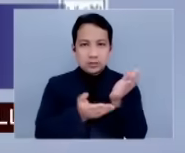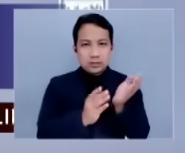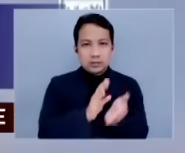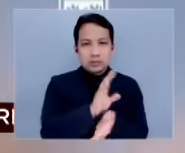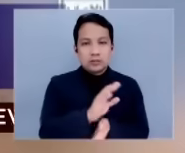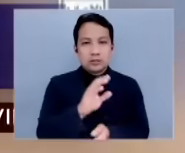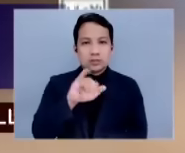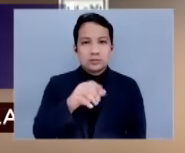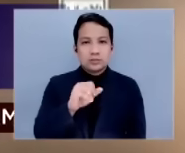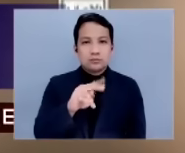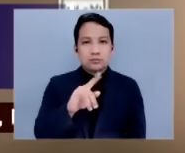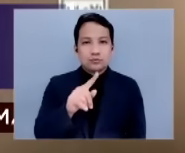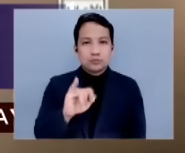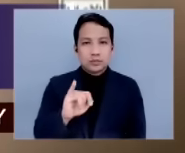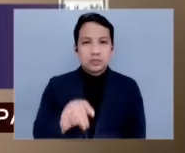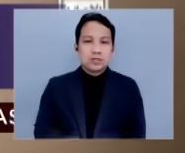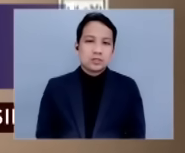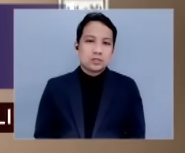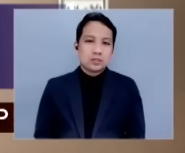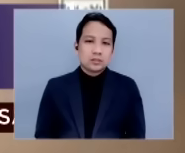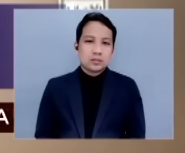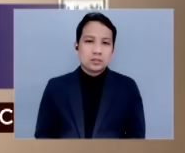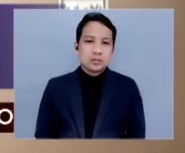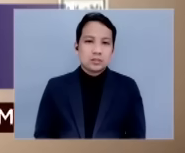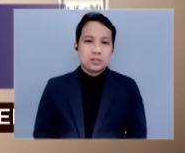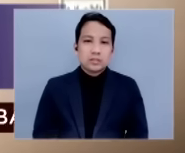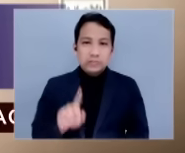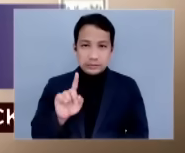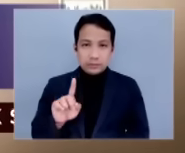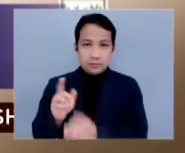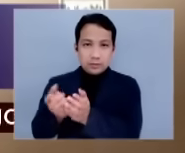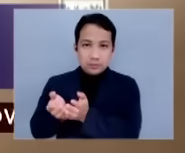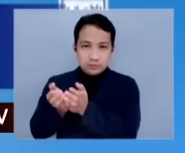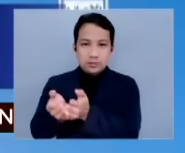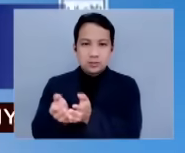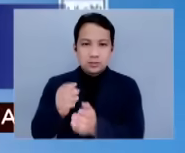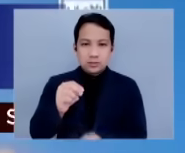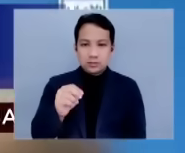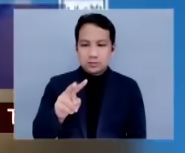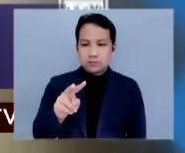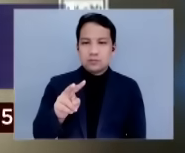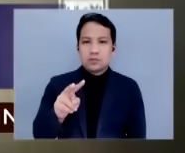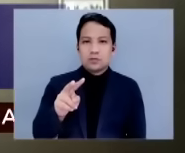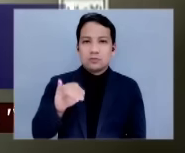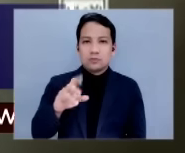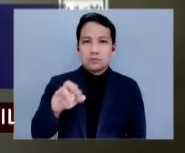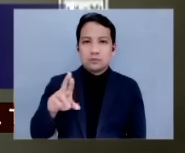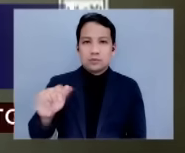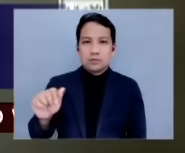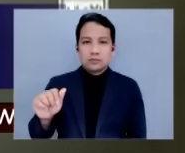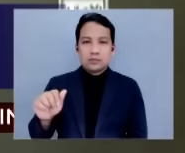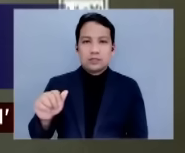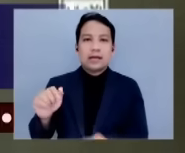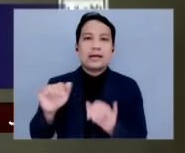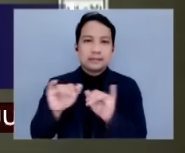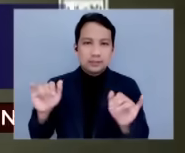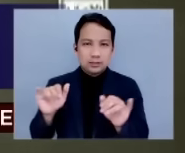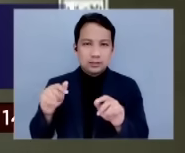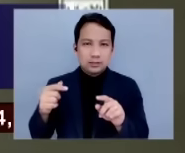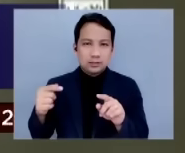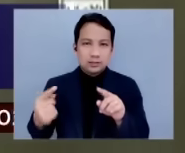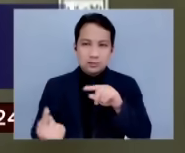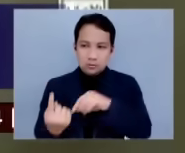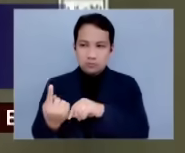Bukod sa MV Tutor, isa pang cargo vessel na MV Verbana ang kumpirmadong inatake rin ng missile ng